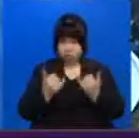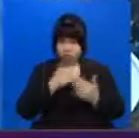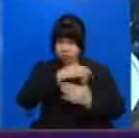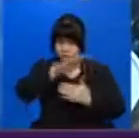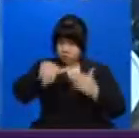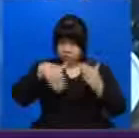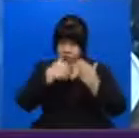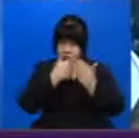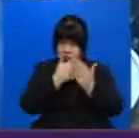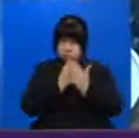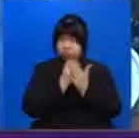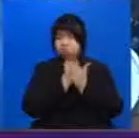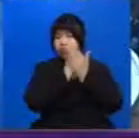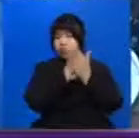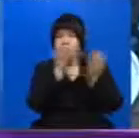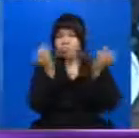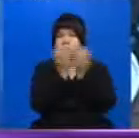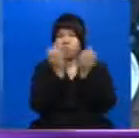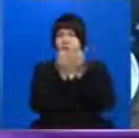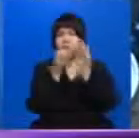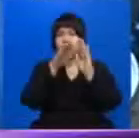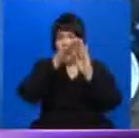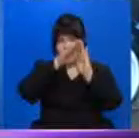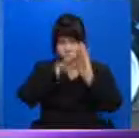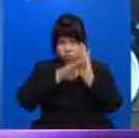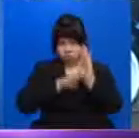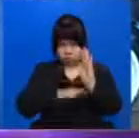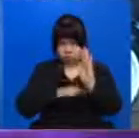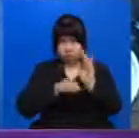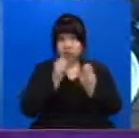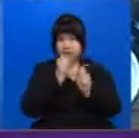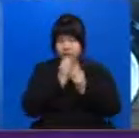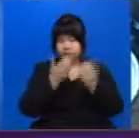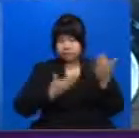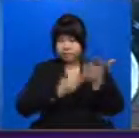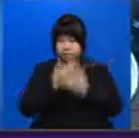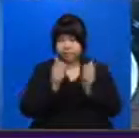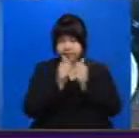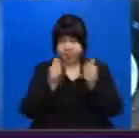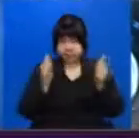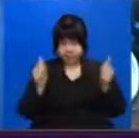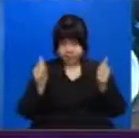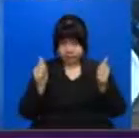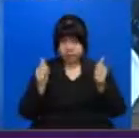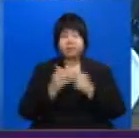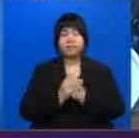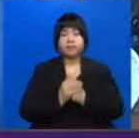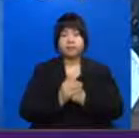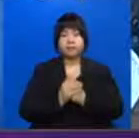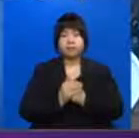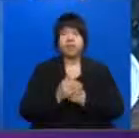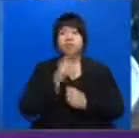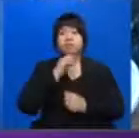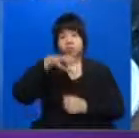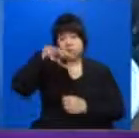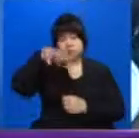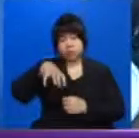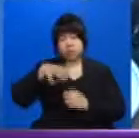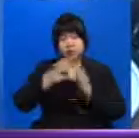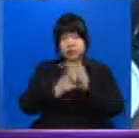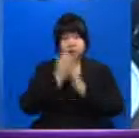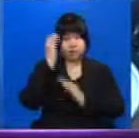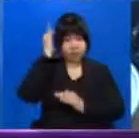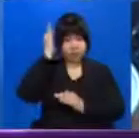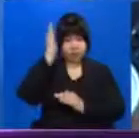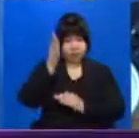องเร่งพยายามลดความรุนแรงเพื่อสร้างบรรยากาศที่ดีในการเจรจาส่วนเวทีเจรจาคู่ขัดแย้งของกกต.ในสัปดาห์หน้า